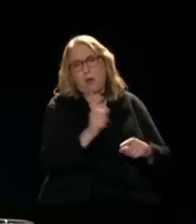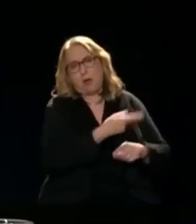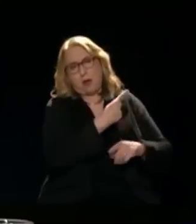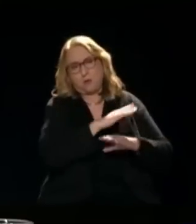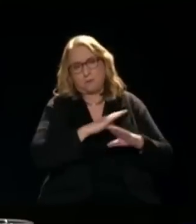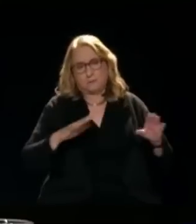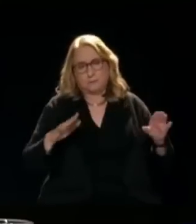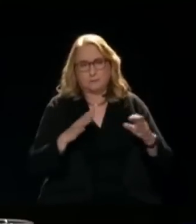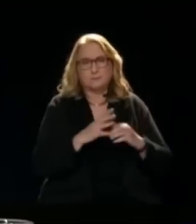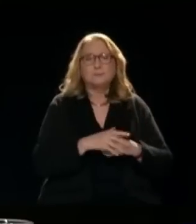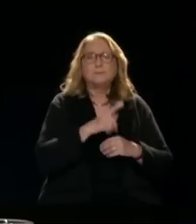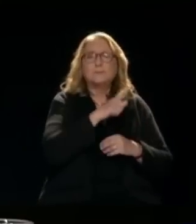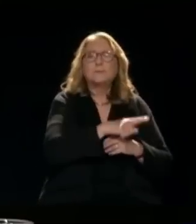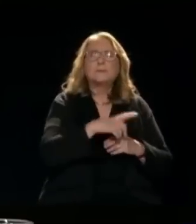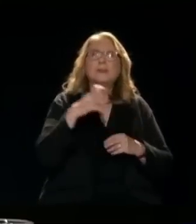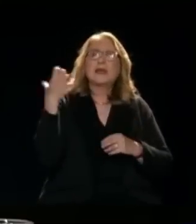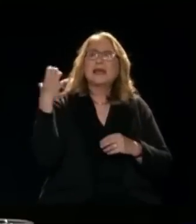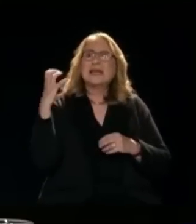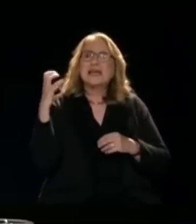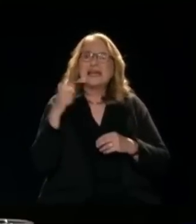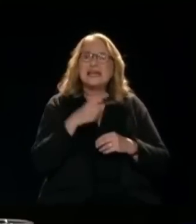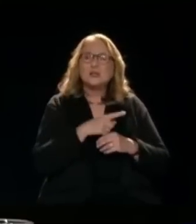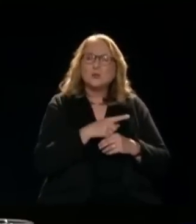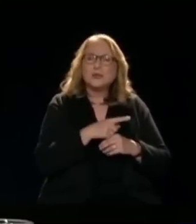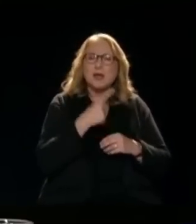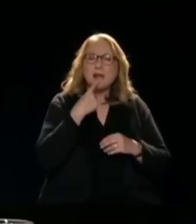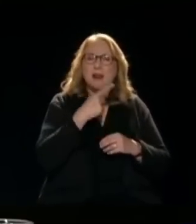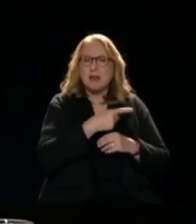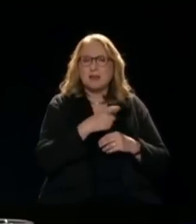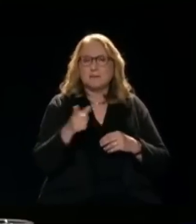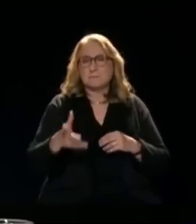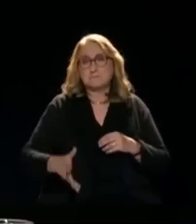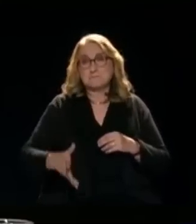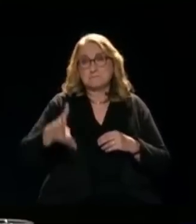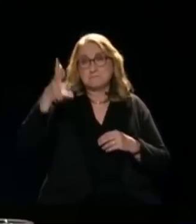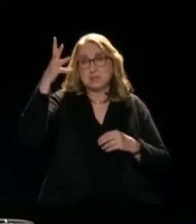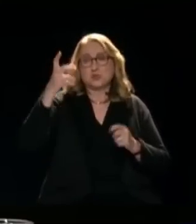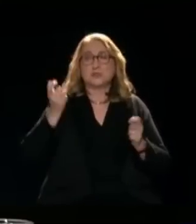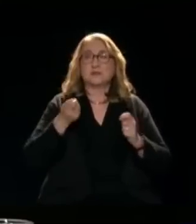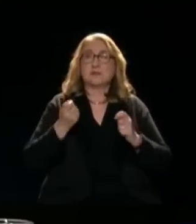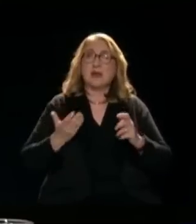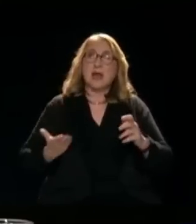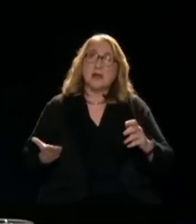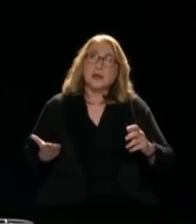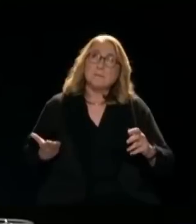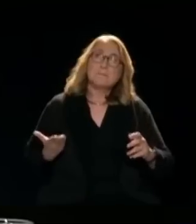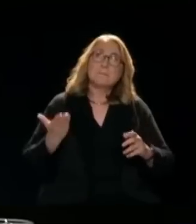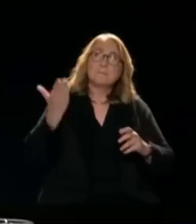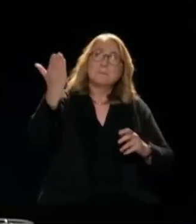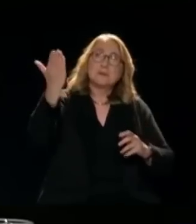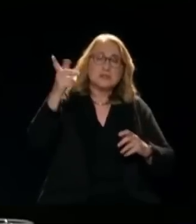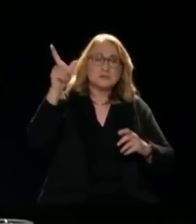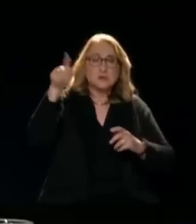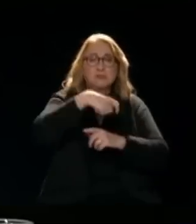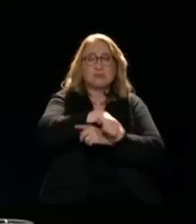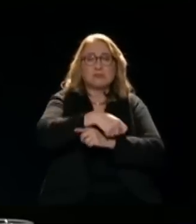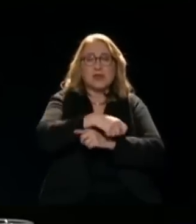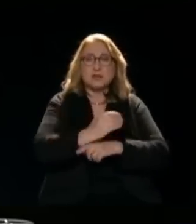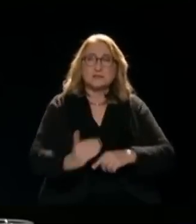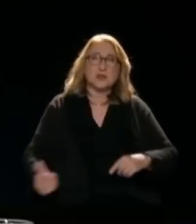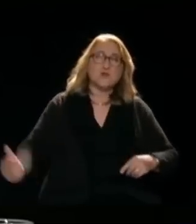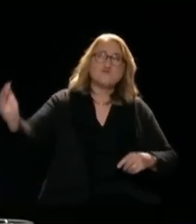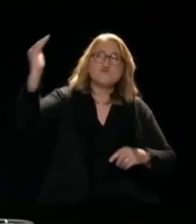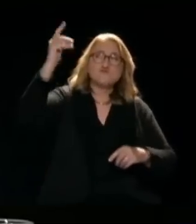πρόκειται να προχωρήσει ούτε στη Χάγη που λέει ο κύριος Μητσοτάκης. Νομίζω στην αρχή της προεκλογικής περίοδου έλεγε ότι είμαστε έτοιμοι να πάμε στη